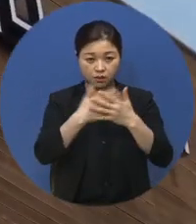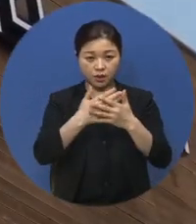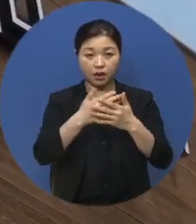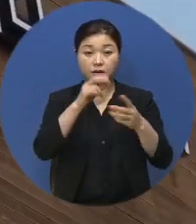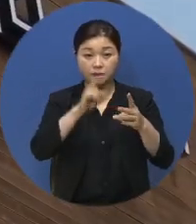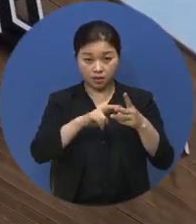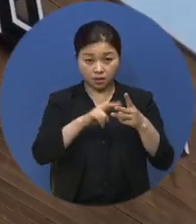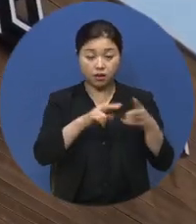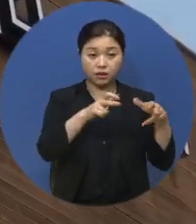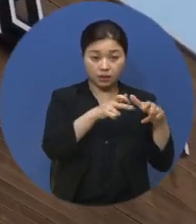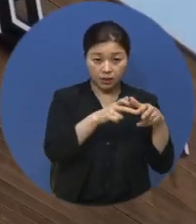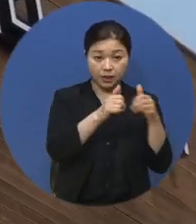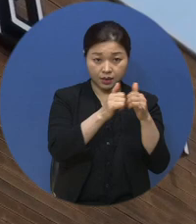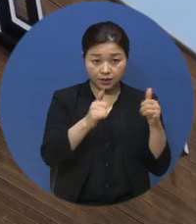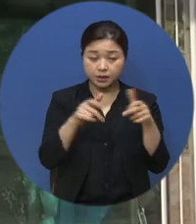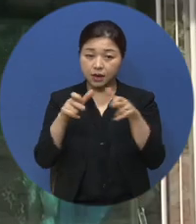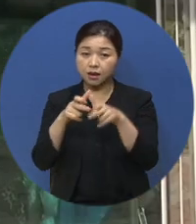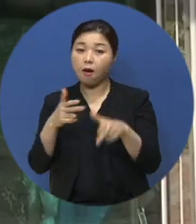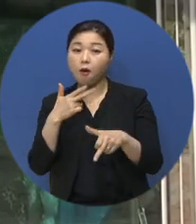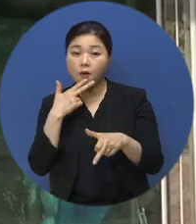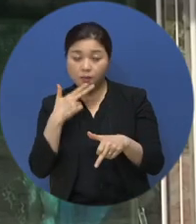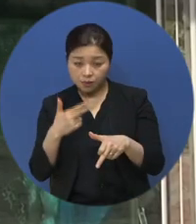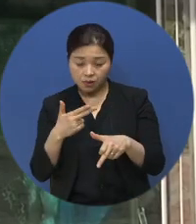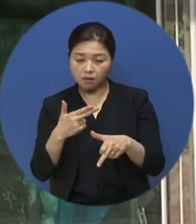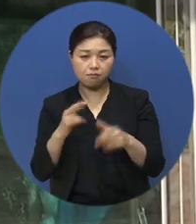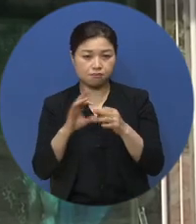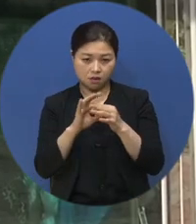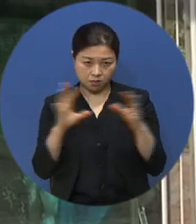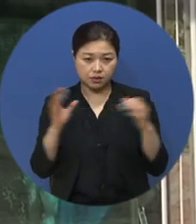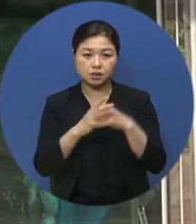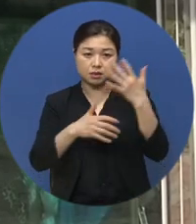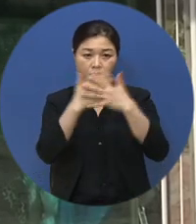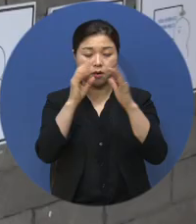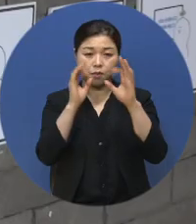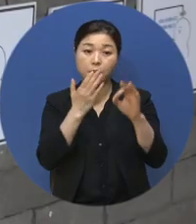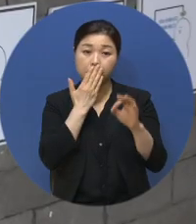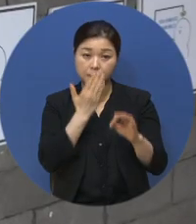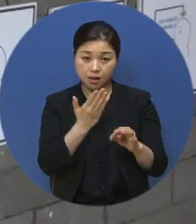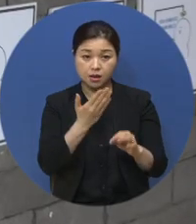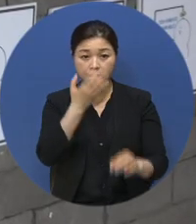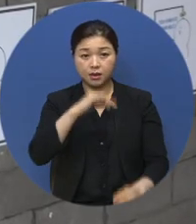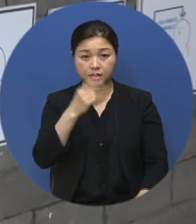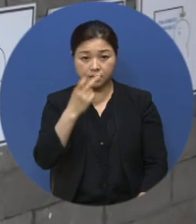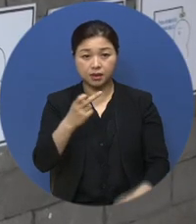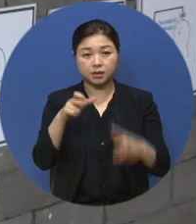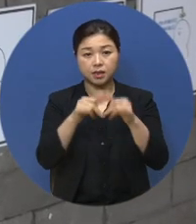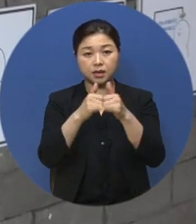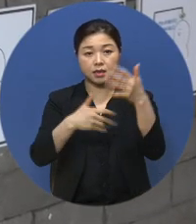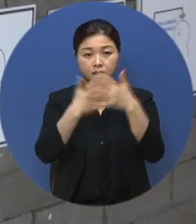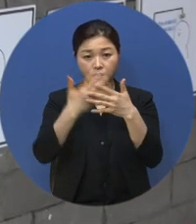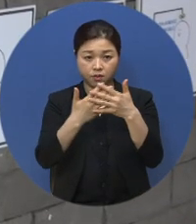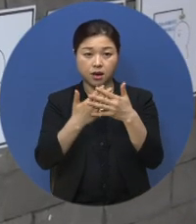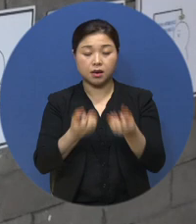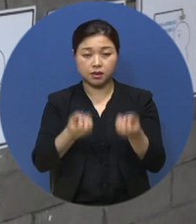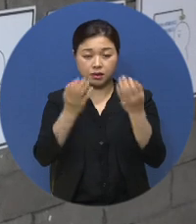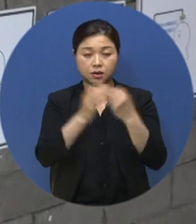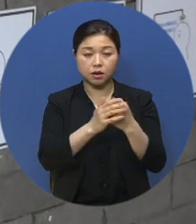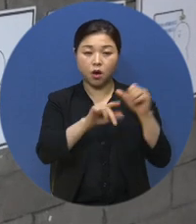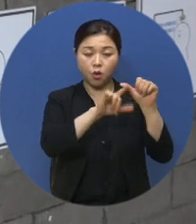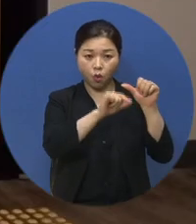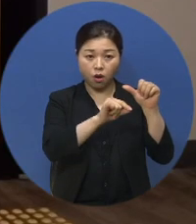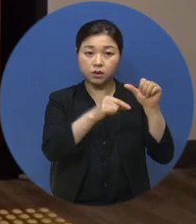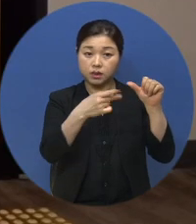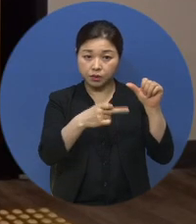장애와 비장애의 장벽을 넘어 영화를 함께 즐길 수 있는 익산 장애인 영화제를 지난 5월 12일부터